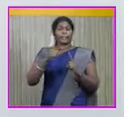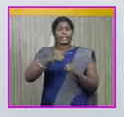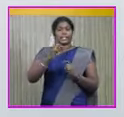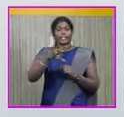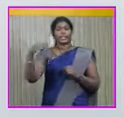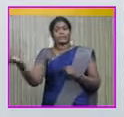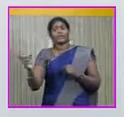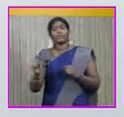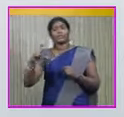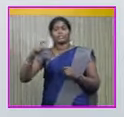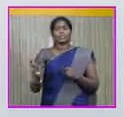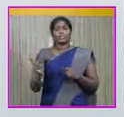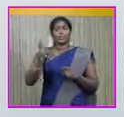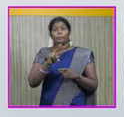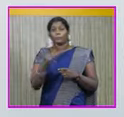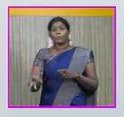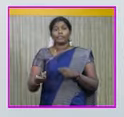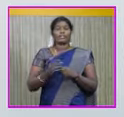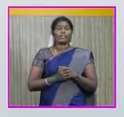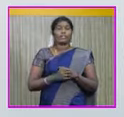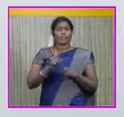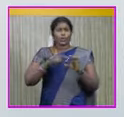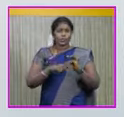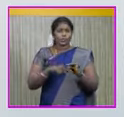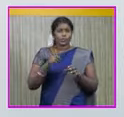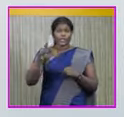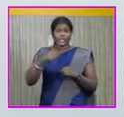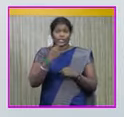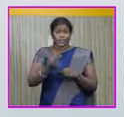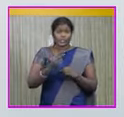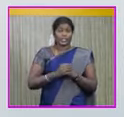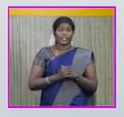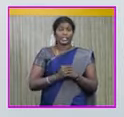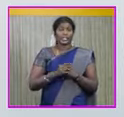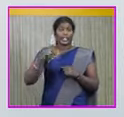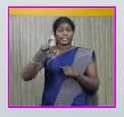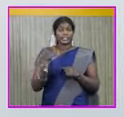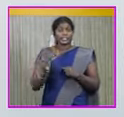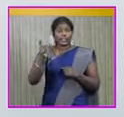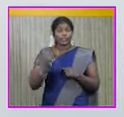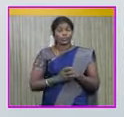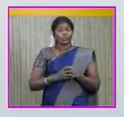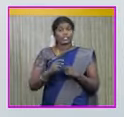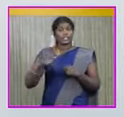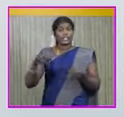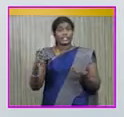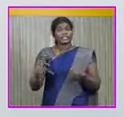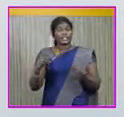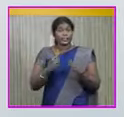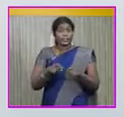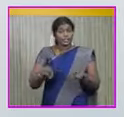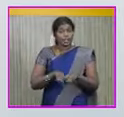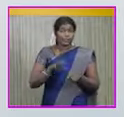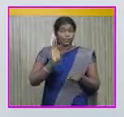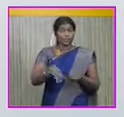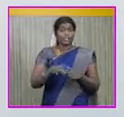கொண்டு போயிட்டேன். இப்போது கேள்வியில் நமக்கு தரப்பட்ட விஷயம் சியூவும் சிபியும் சமமானவை.